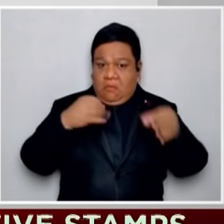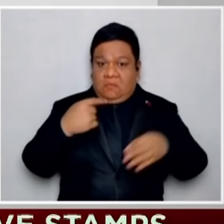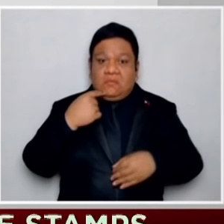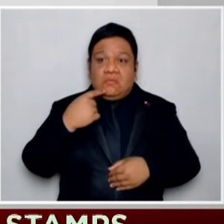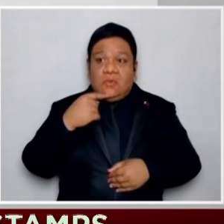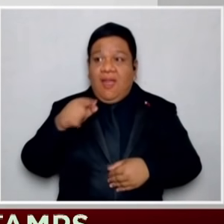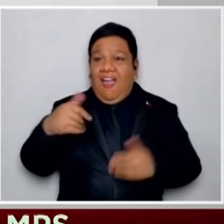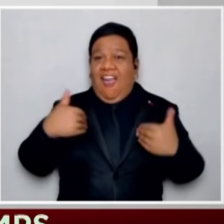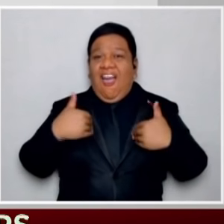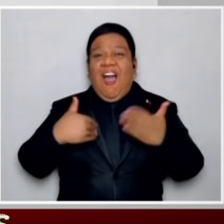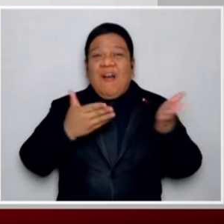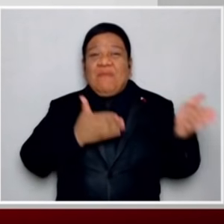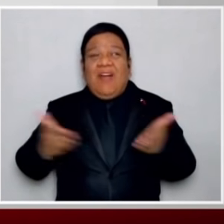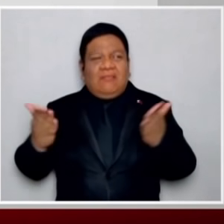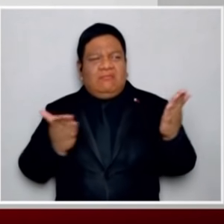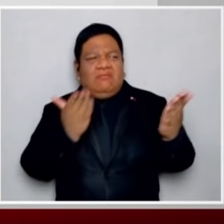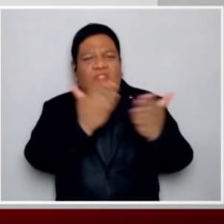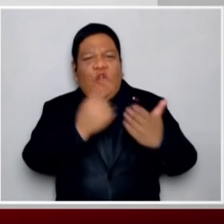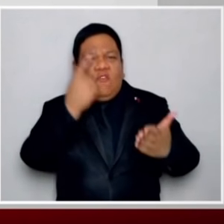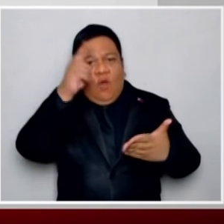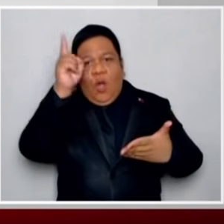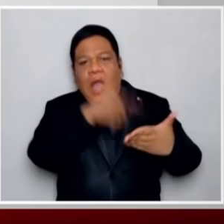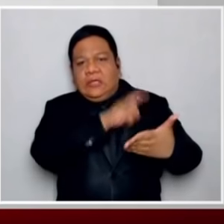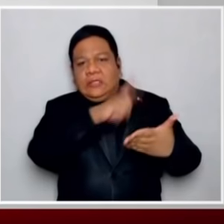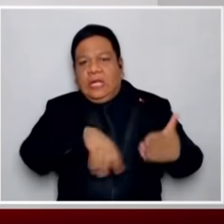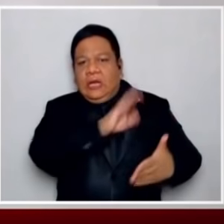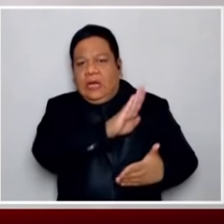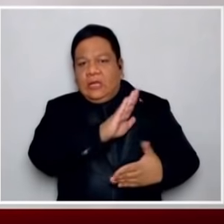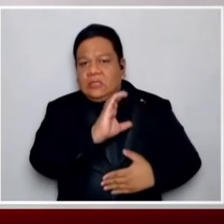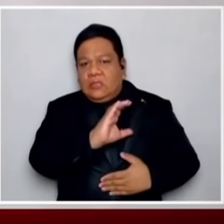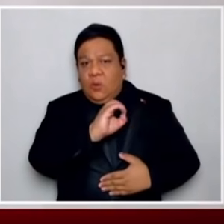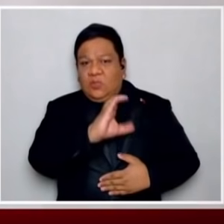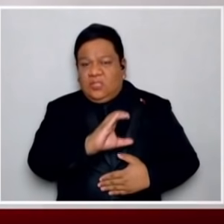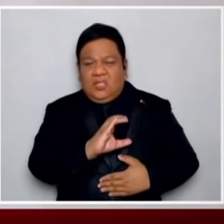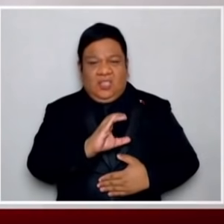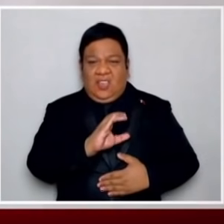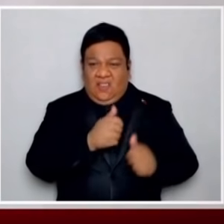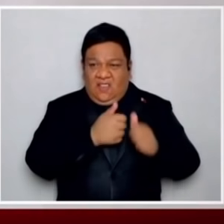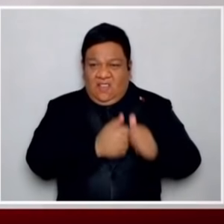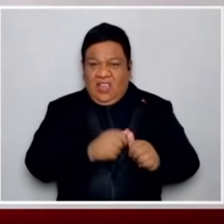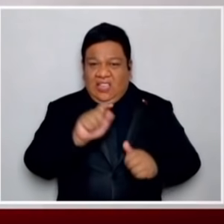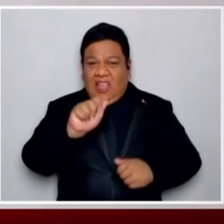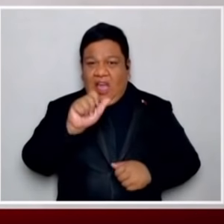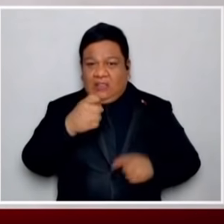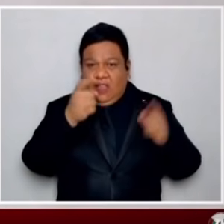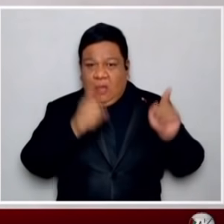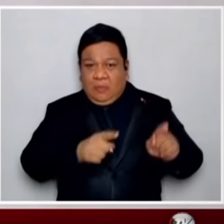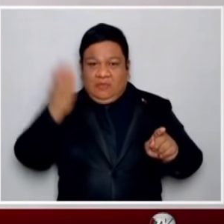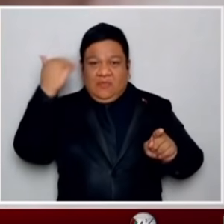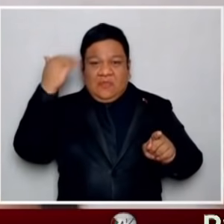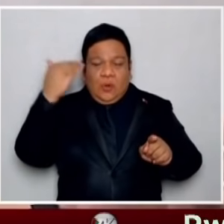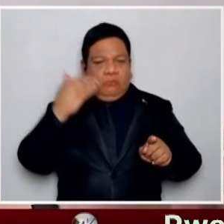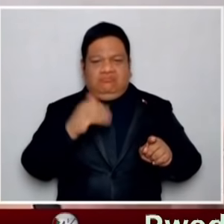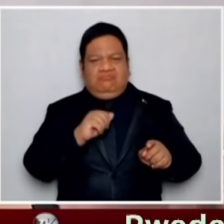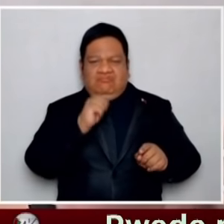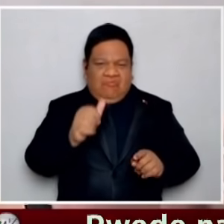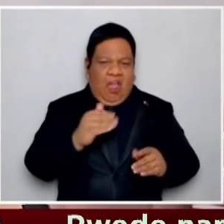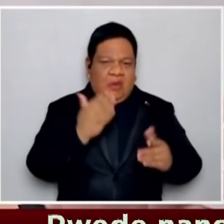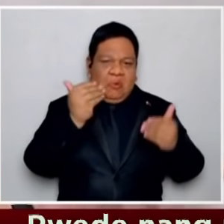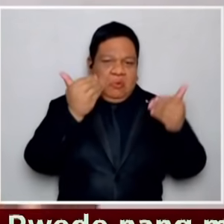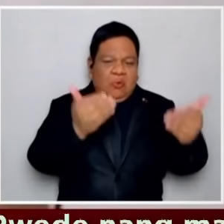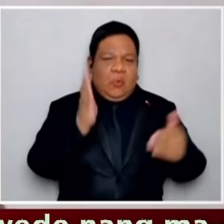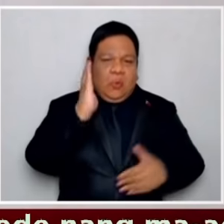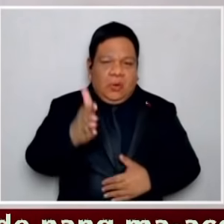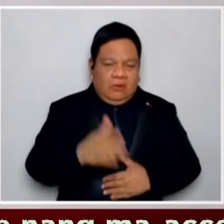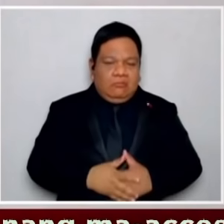sa kanyang conviction sa tax case noong dekada 80. Samantala, sa gitna ng balasahan at urong-sulong ng mga